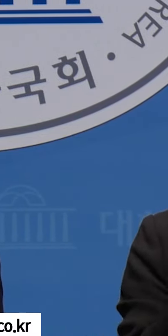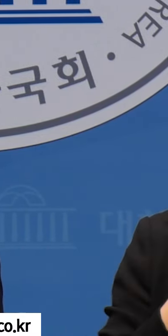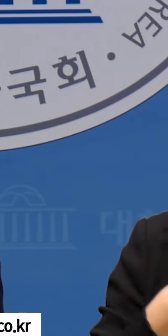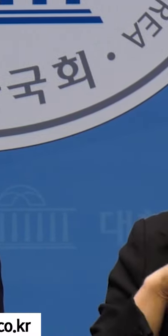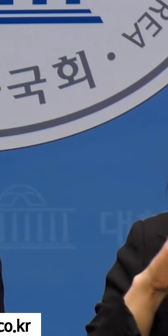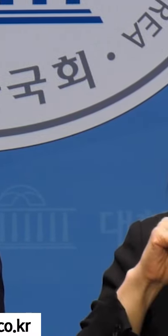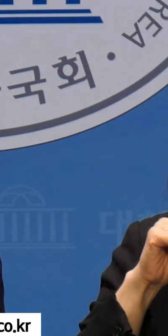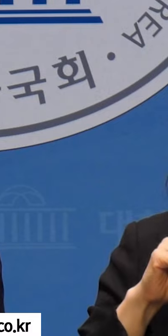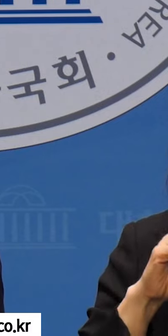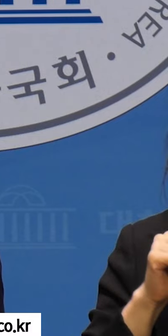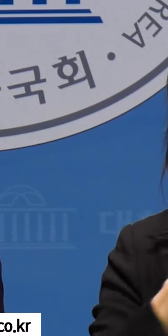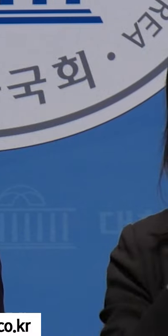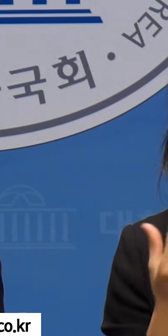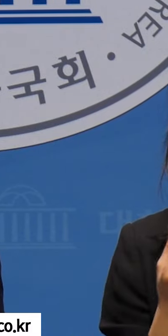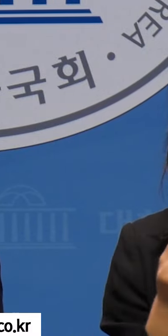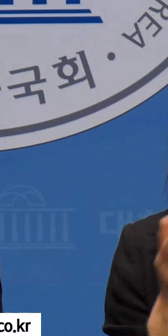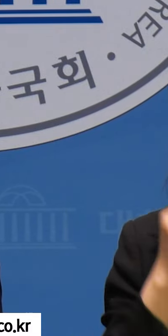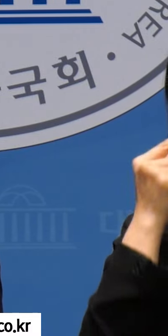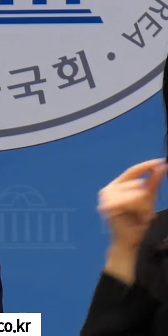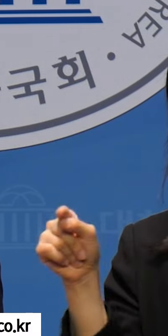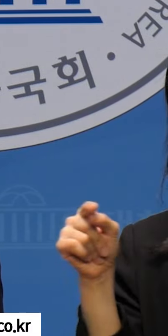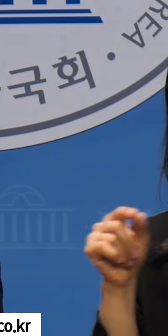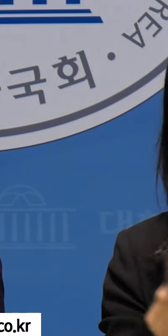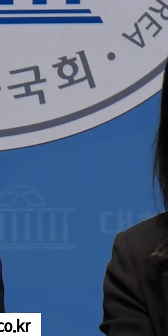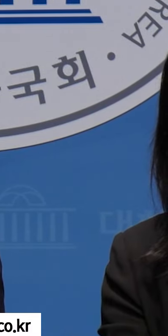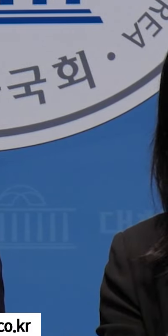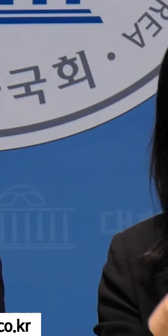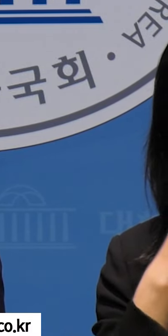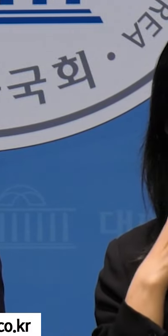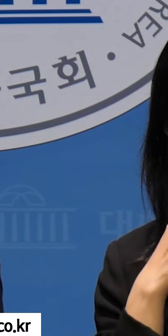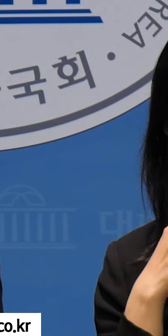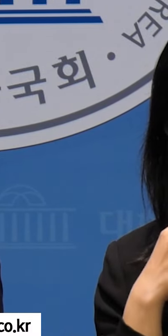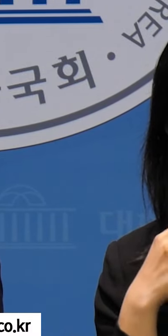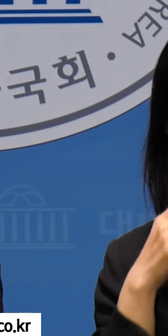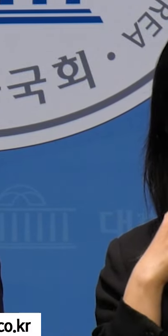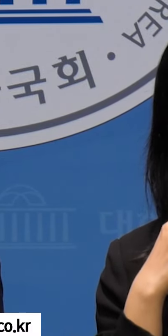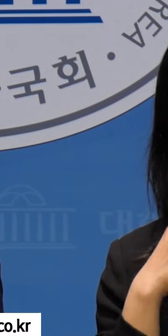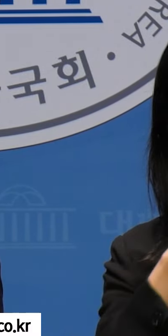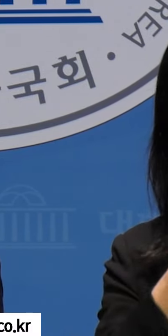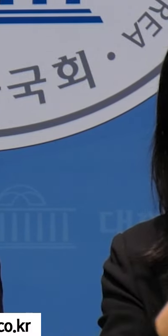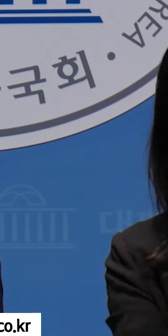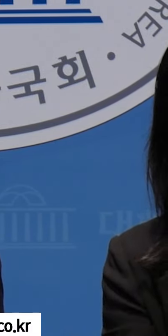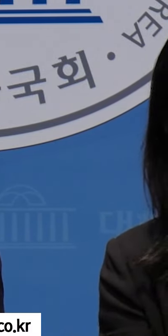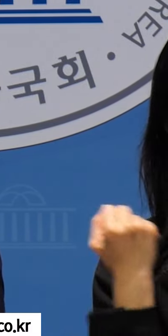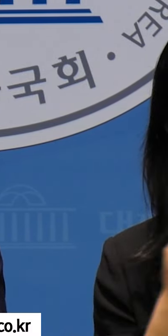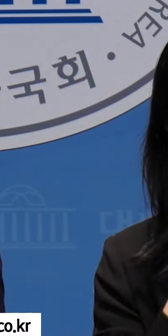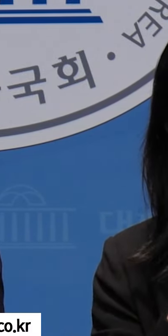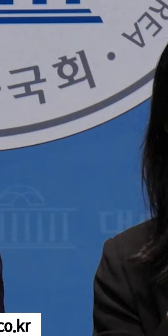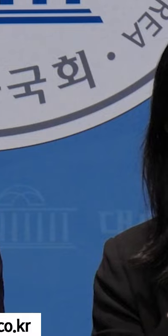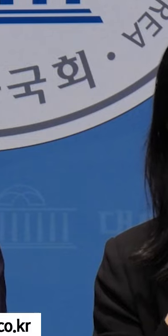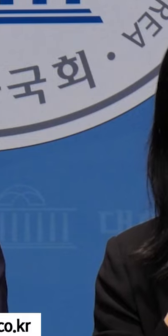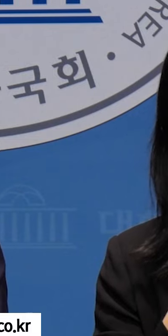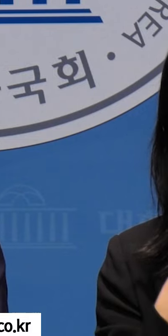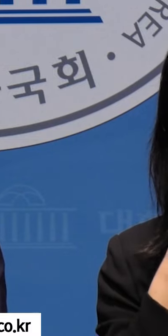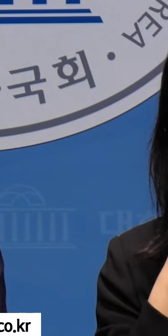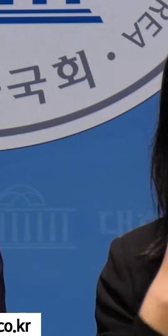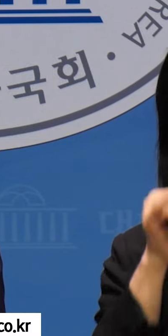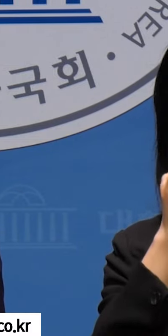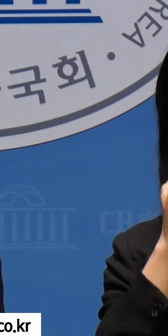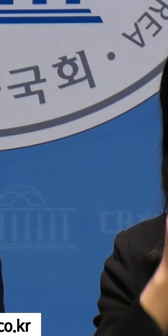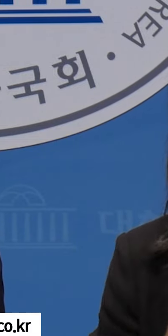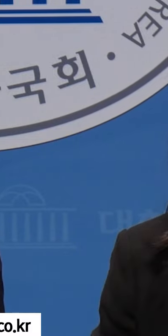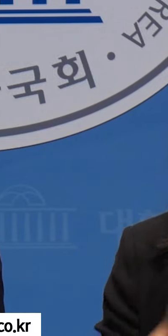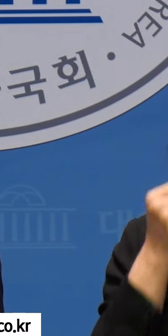땅입니다. 그런데도 저들은 호시탐탐 독도에 대한 야욕을 드러냅니다. 윤석열 정권은